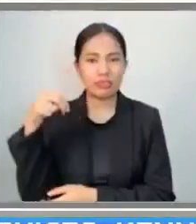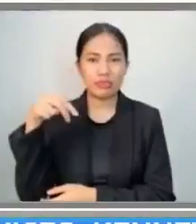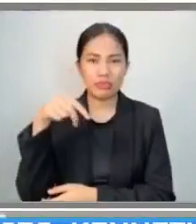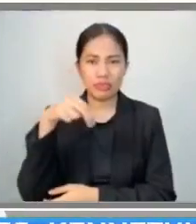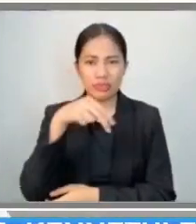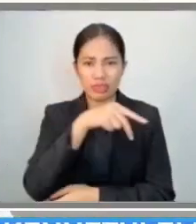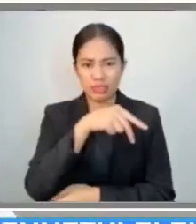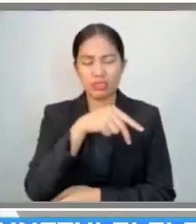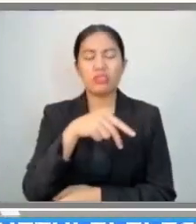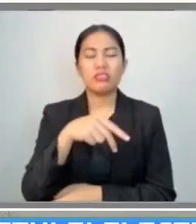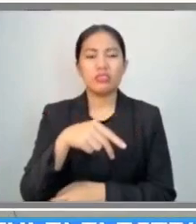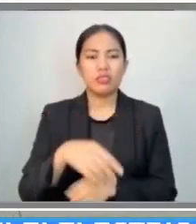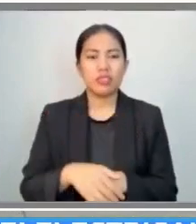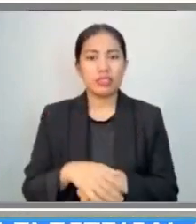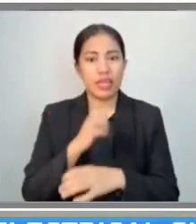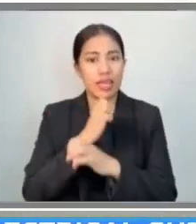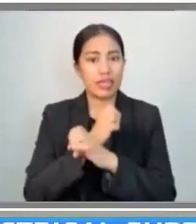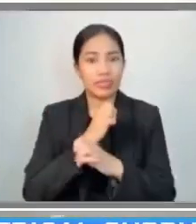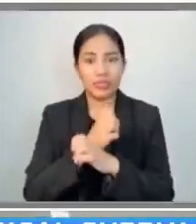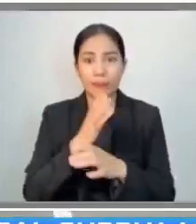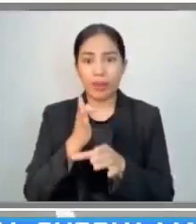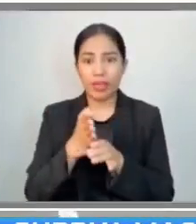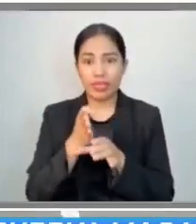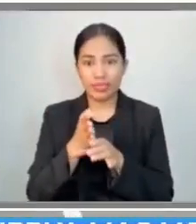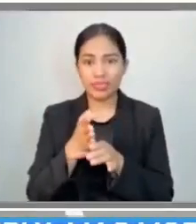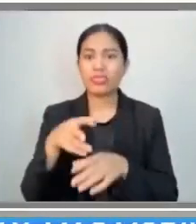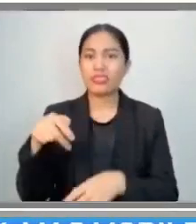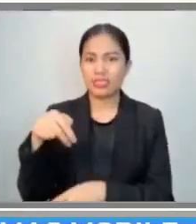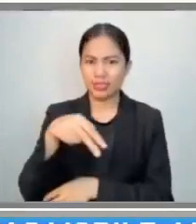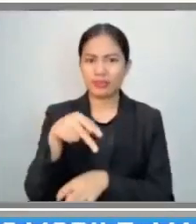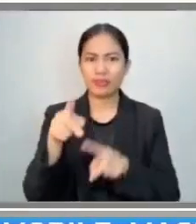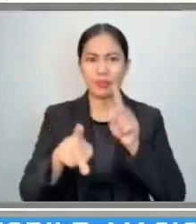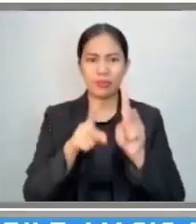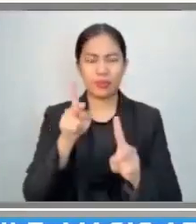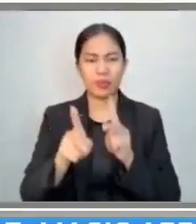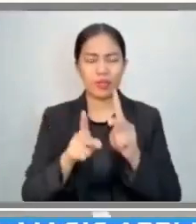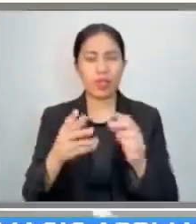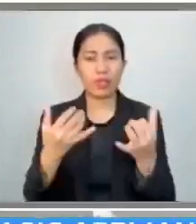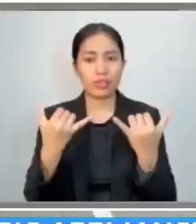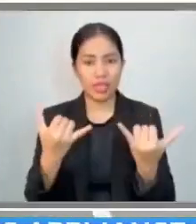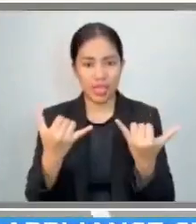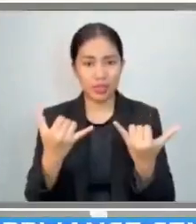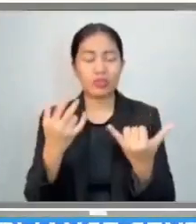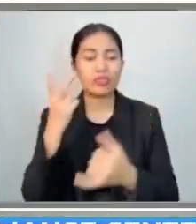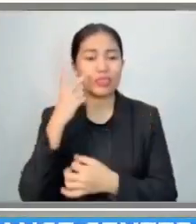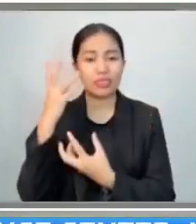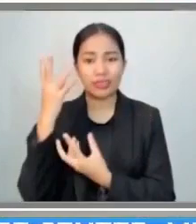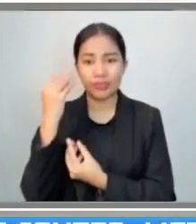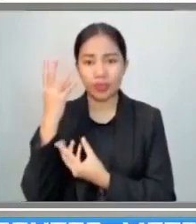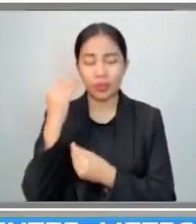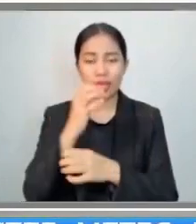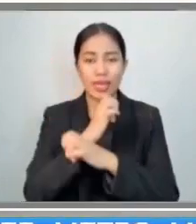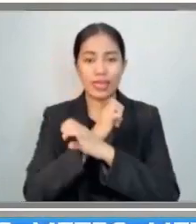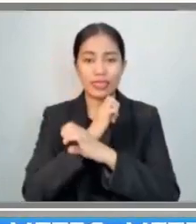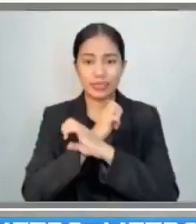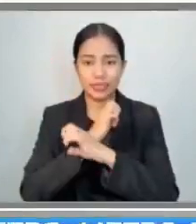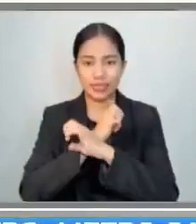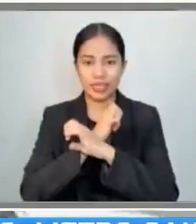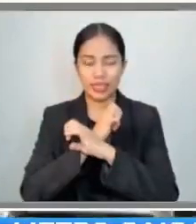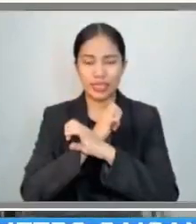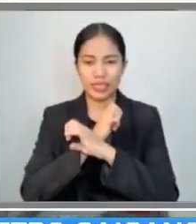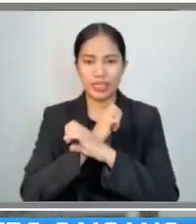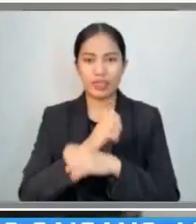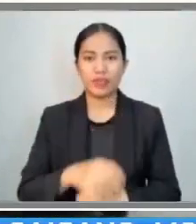EDSA busway at ah Tingnan ho natin ngayon ang sitwasyon sa may EDSA Monumento Ayan po nakikita natin